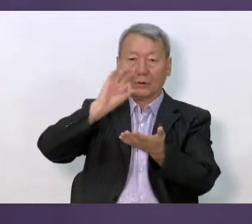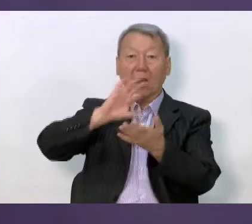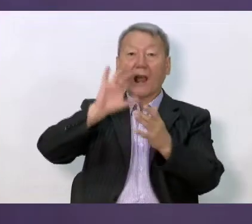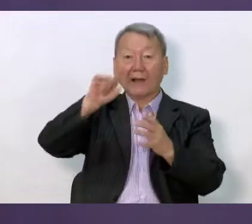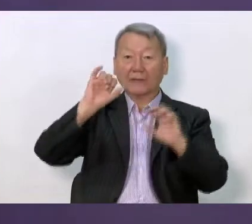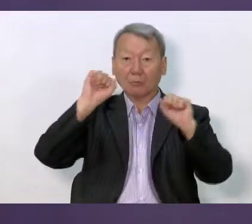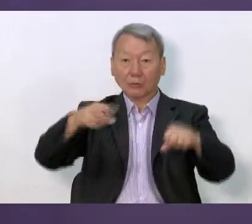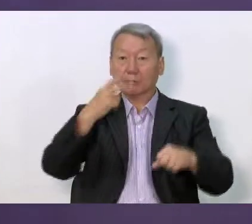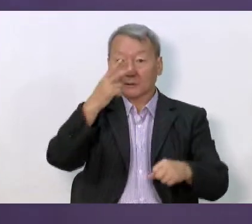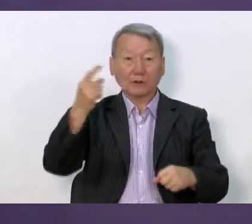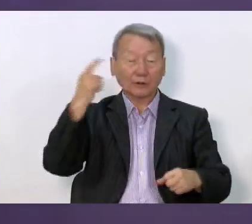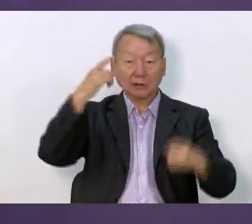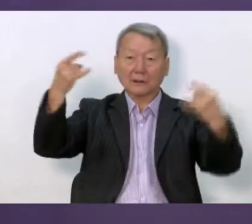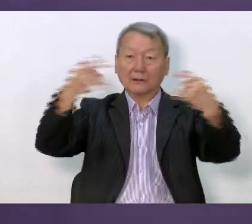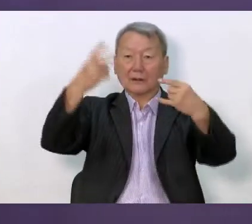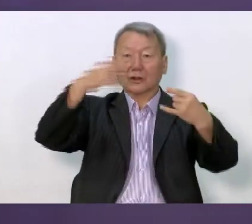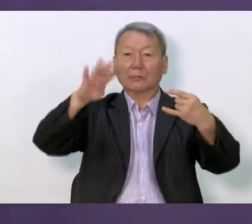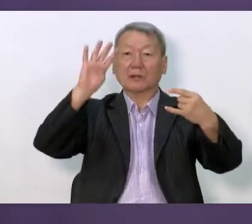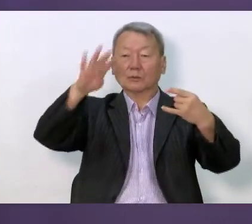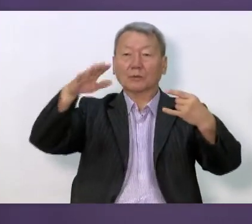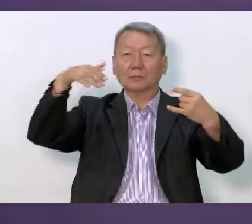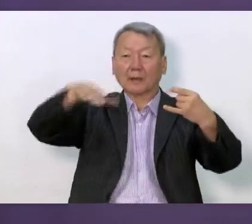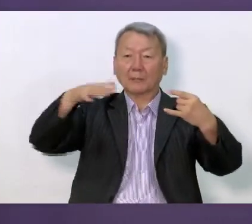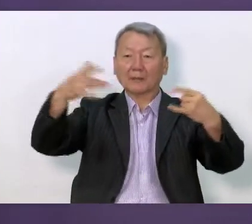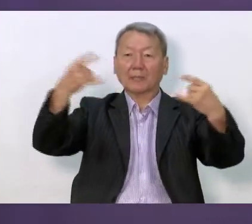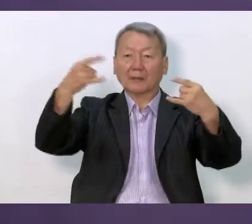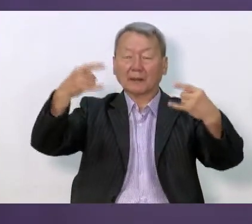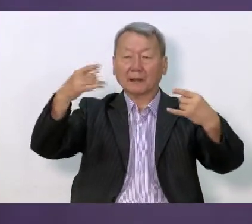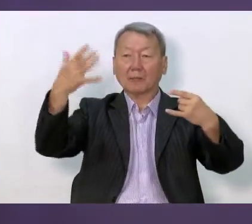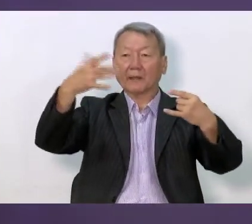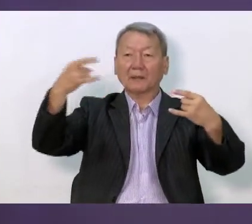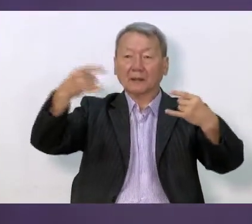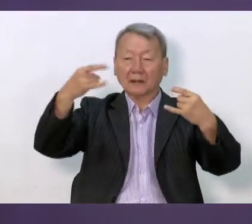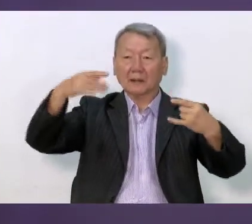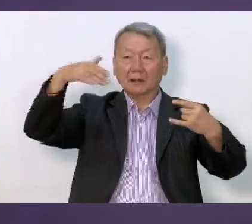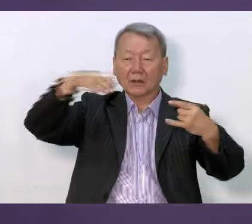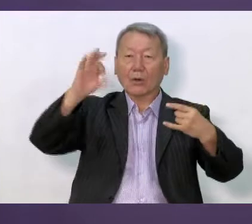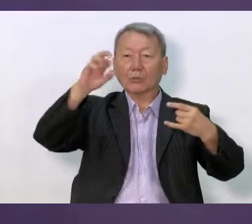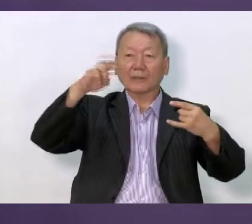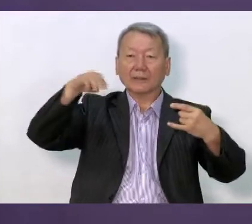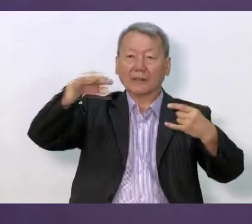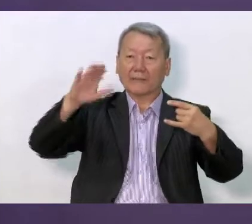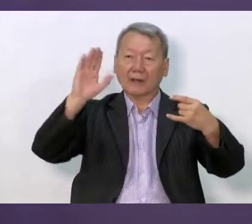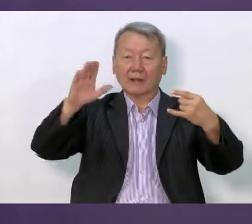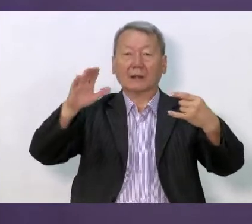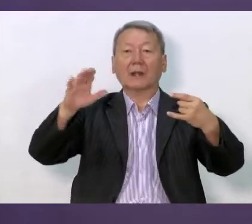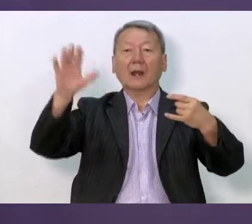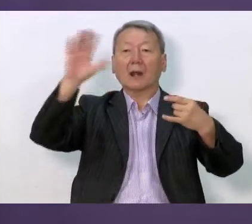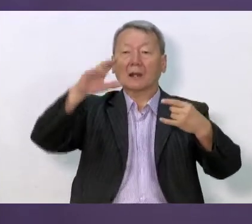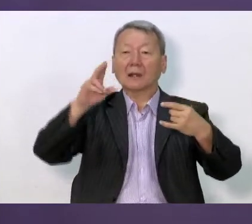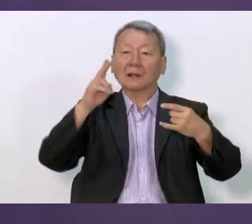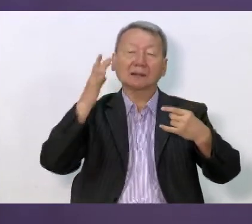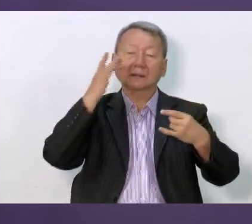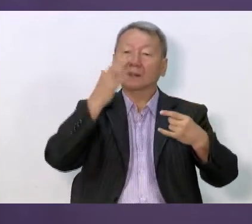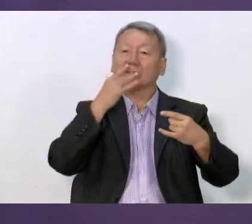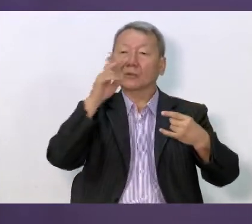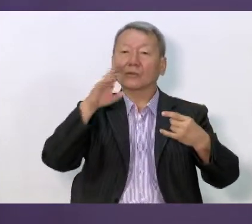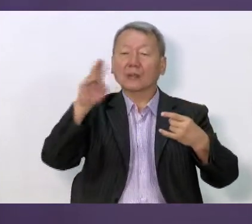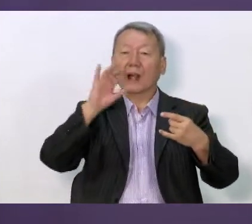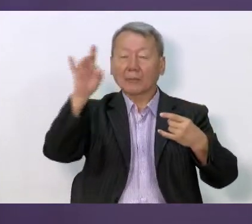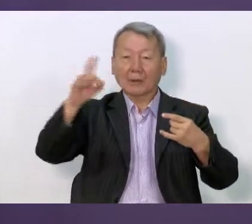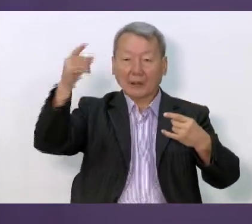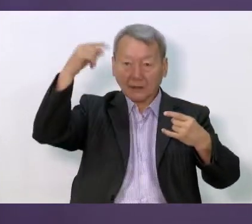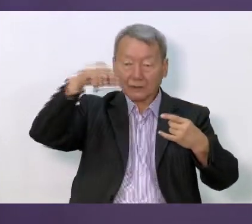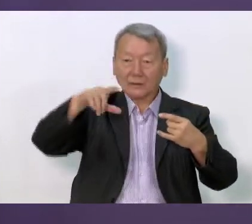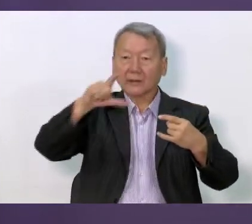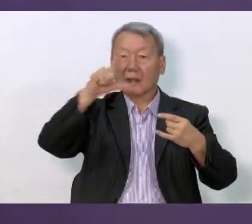Брифингге түзүүдөн ЛТР, КТРК, Алатоо 24, Пирамида, 5-чи канал телеканалдарынан, облустук медиа борборлордон, Кабар Кыргыз улуттук маалымат агенттигинен,